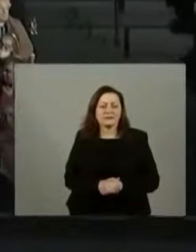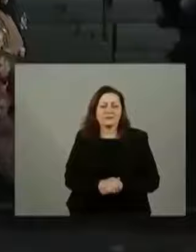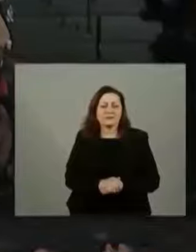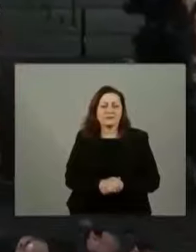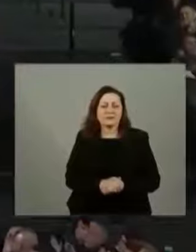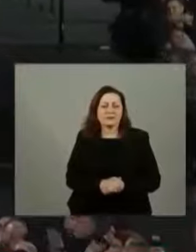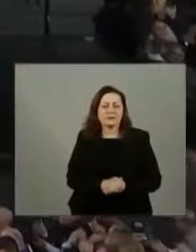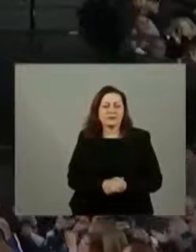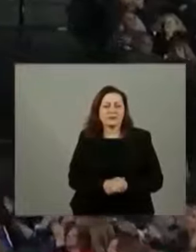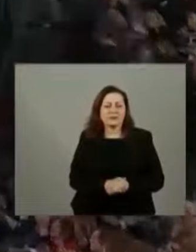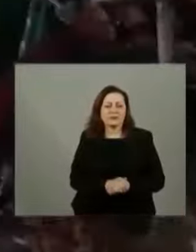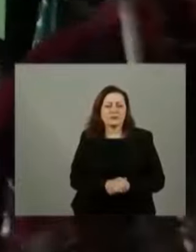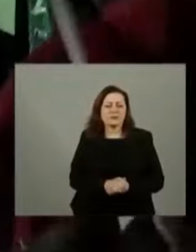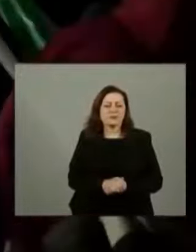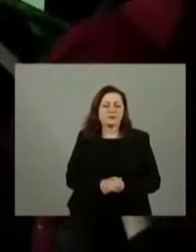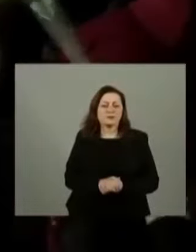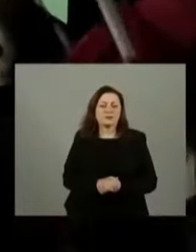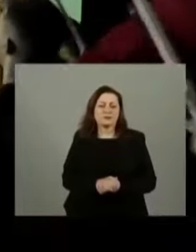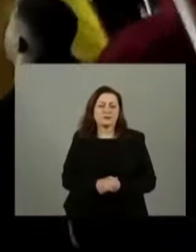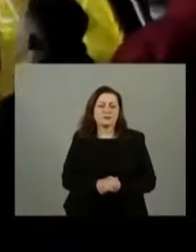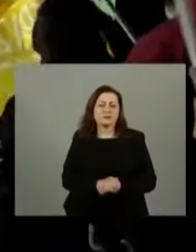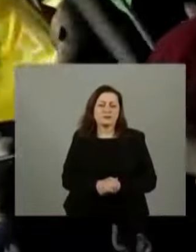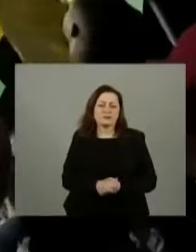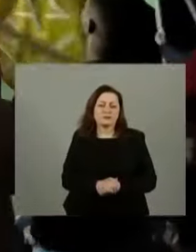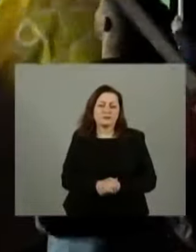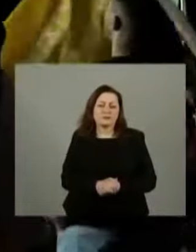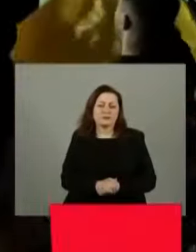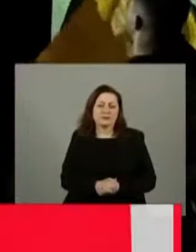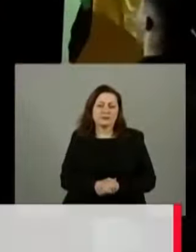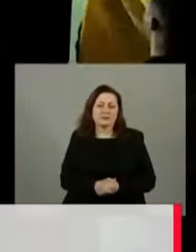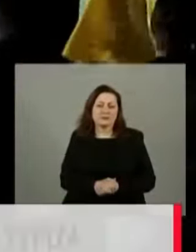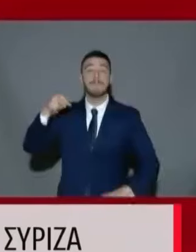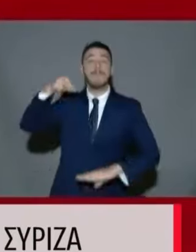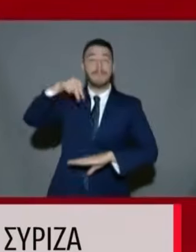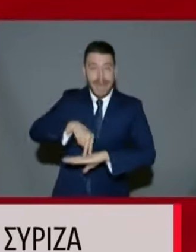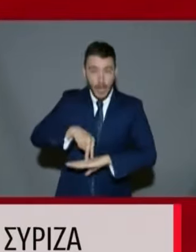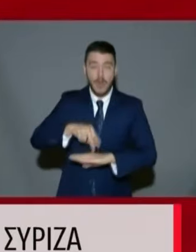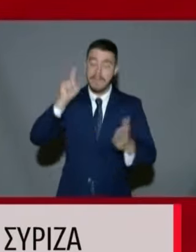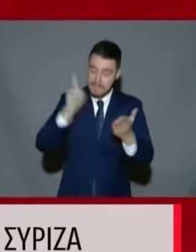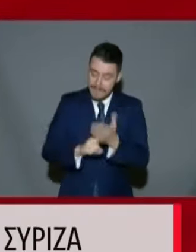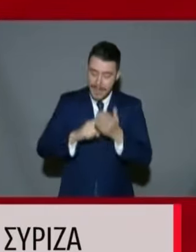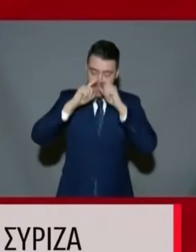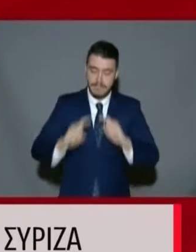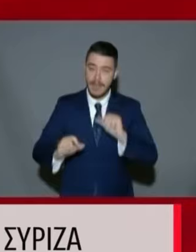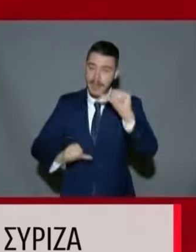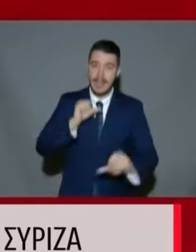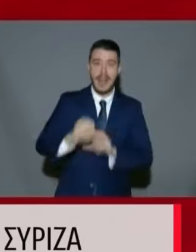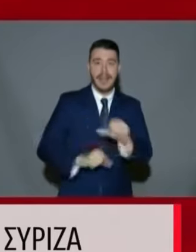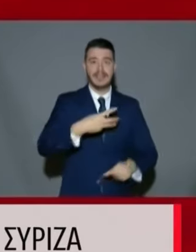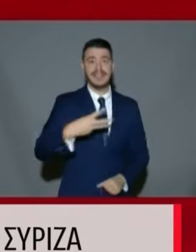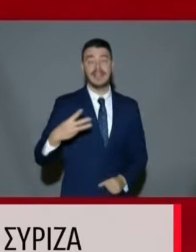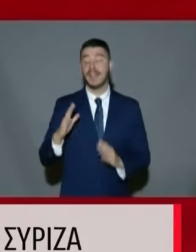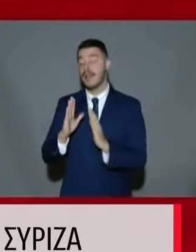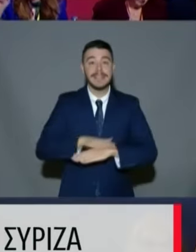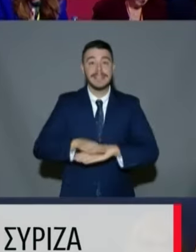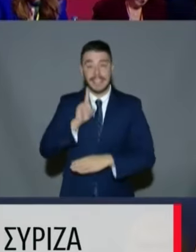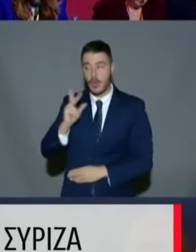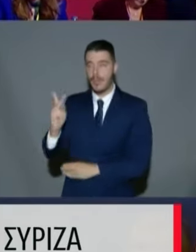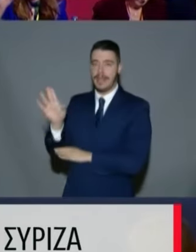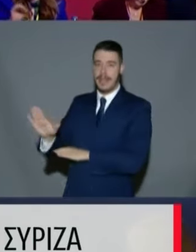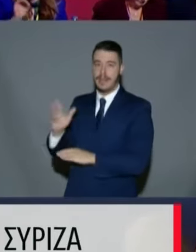Θέση για τα ζητήματα που τέθηκαν στο συνέδριο του ΣΥΡΙΖΑ έλαβαν βουλευτές και στελέχη του κόμματος. Την αποδοκιμασία των γιουχαρισμάτων στην Κατερίνα